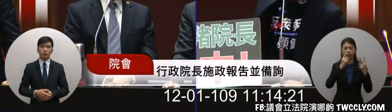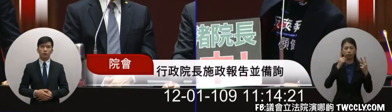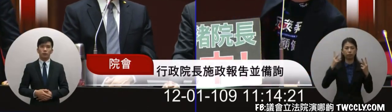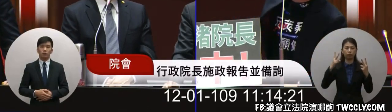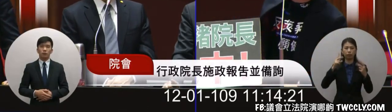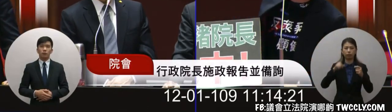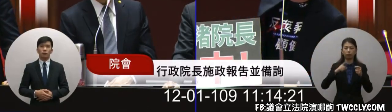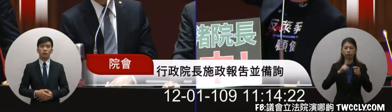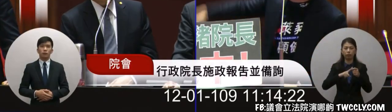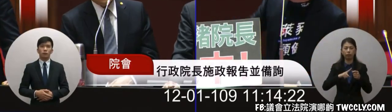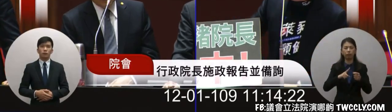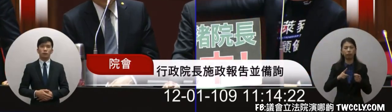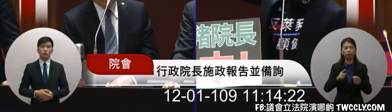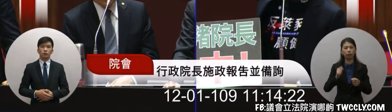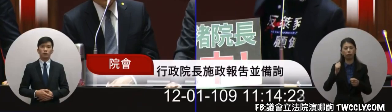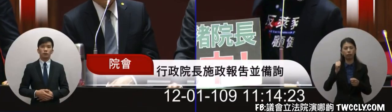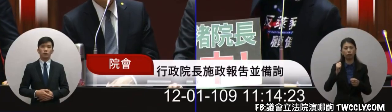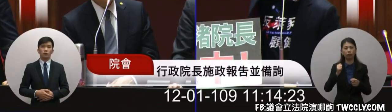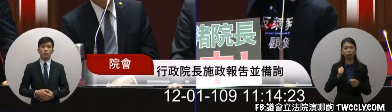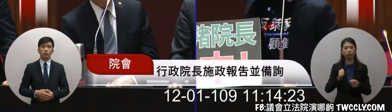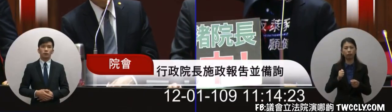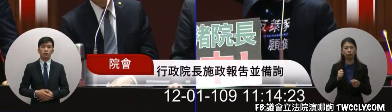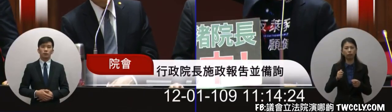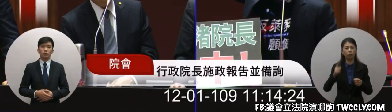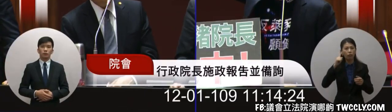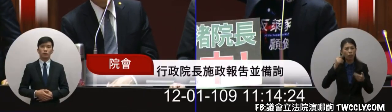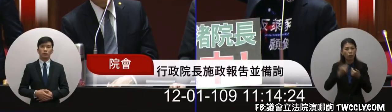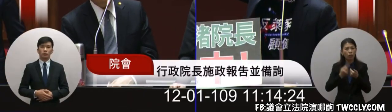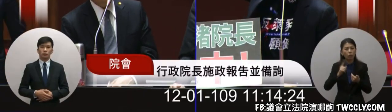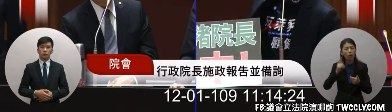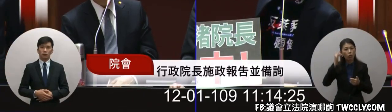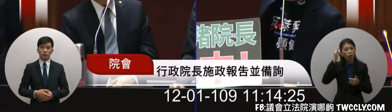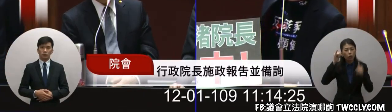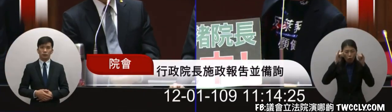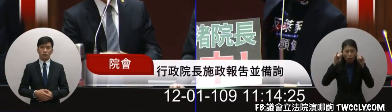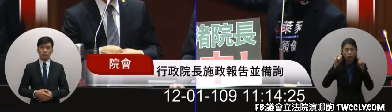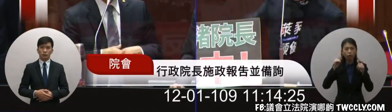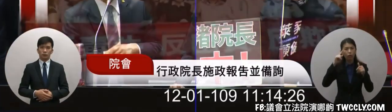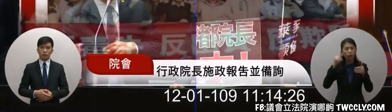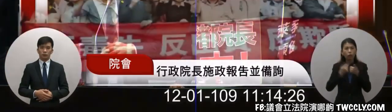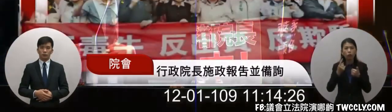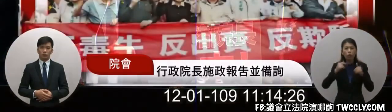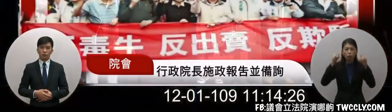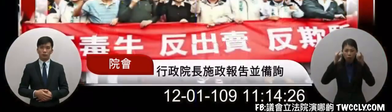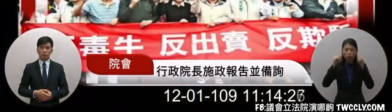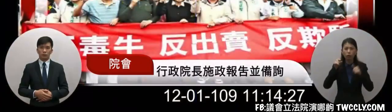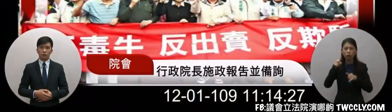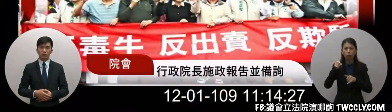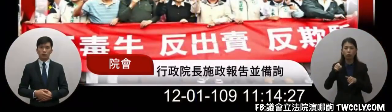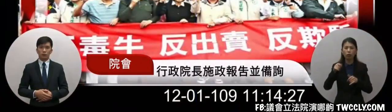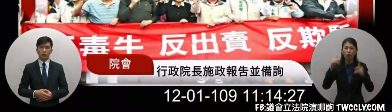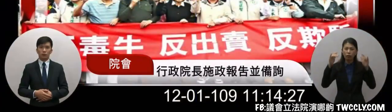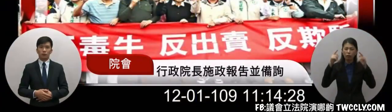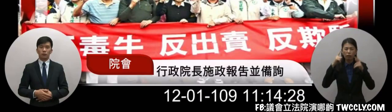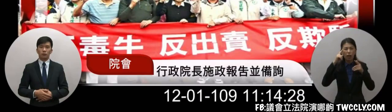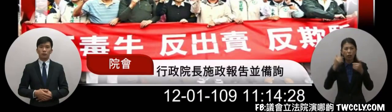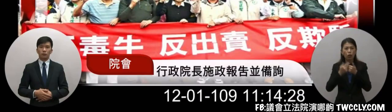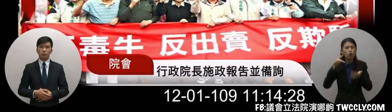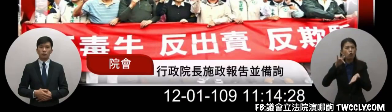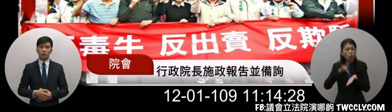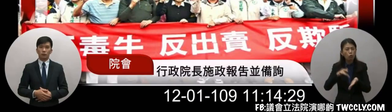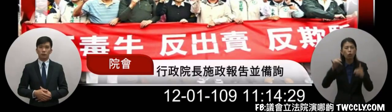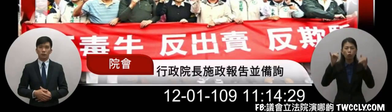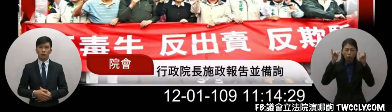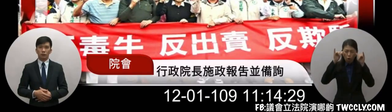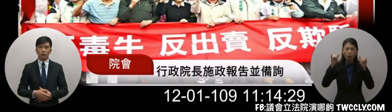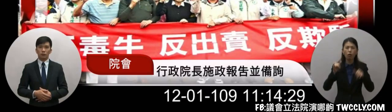2012年吧，如果没记错的话， 几月几日？ 反什么牛？反什么牛？ 什么事件？ 反毒牛？为什么说